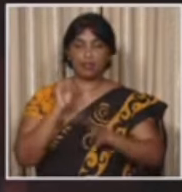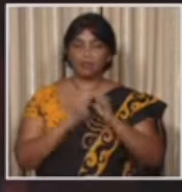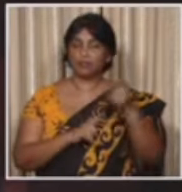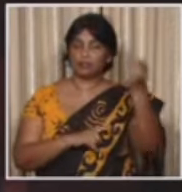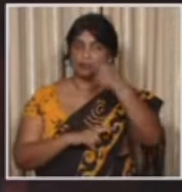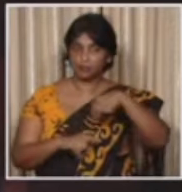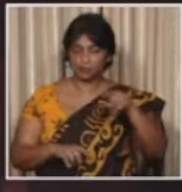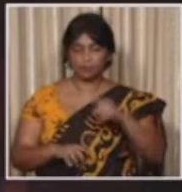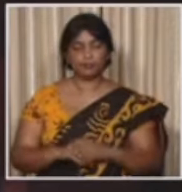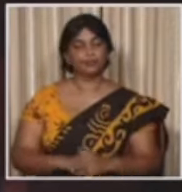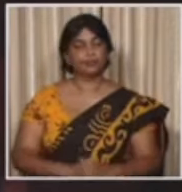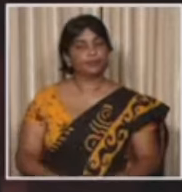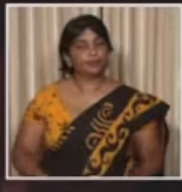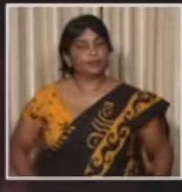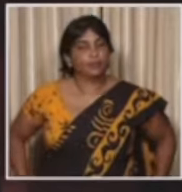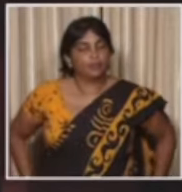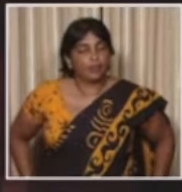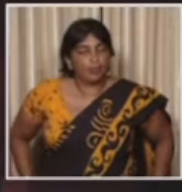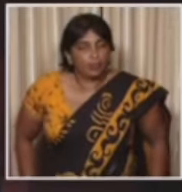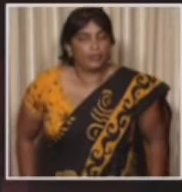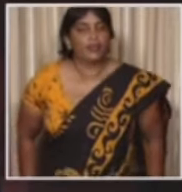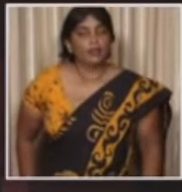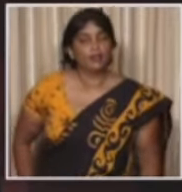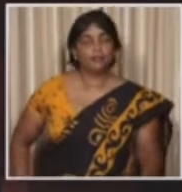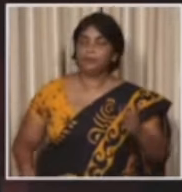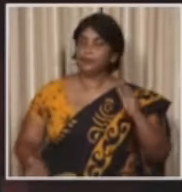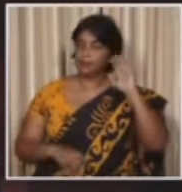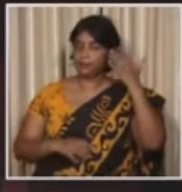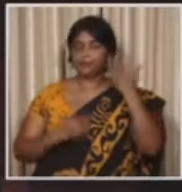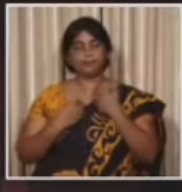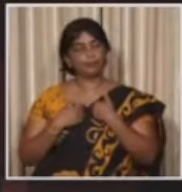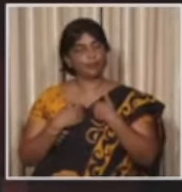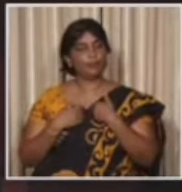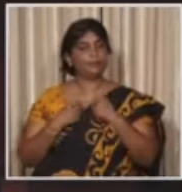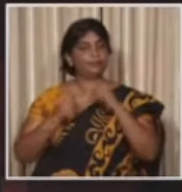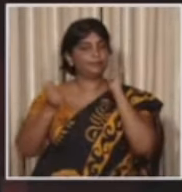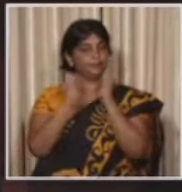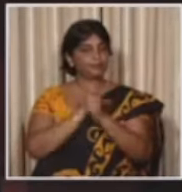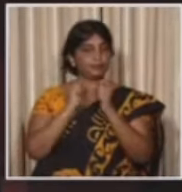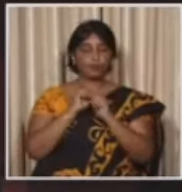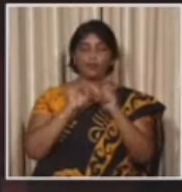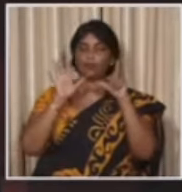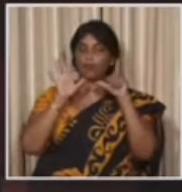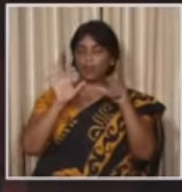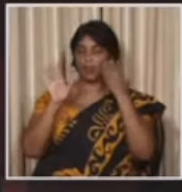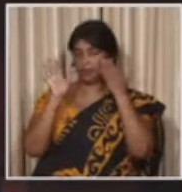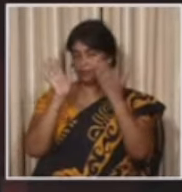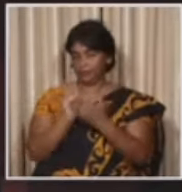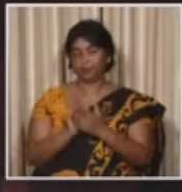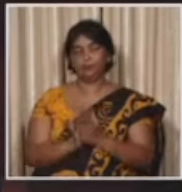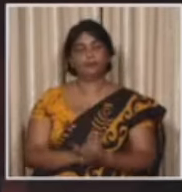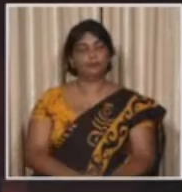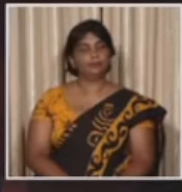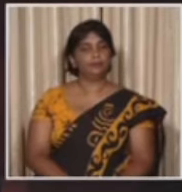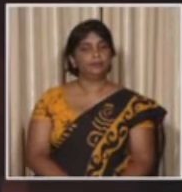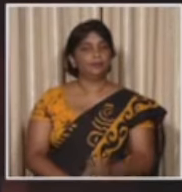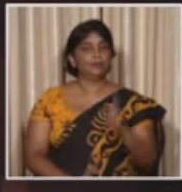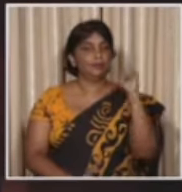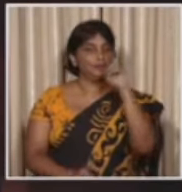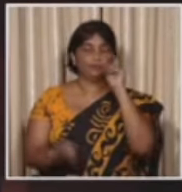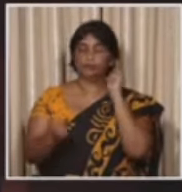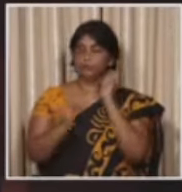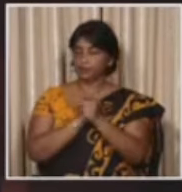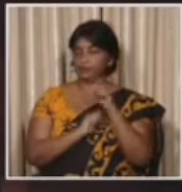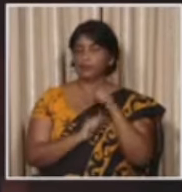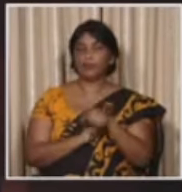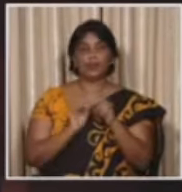ඇමතිවරුන්ට අපි විශේෂයෙන්ම සංශෝධන හතක් ඉදිරිපත් කරනවා. පළවෙනි සංශෝධනය